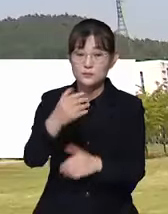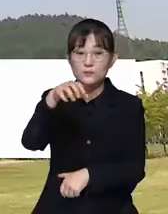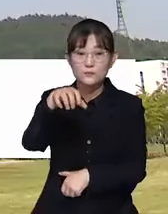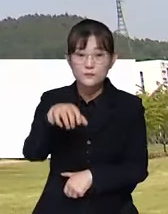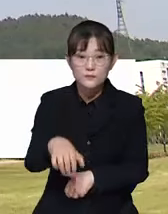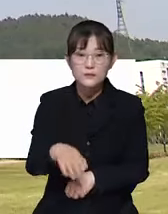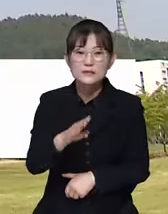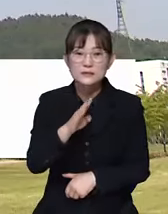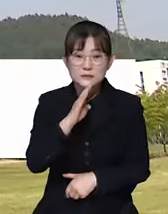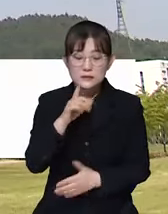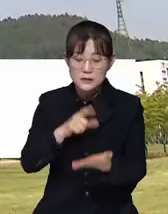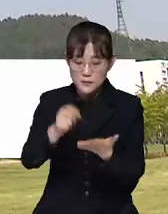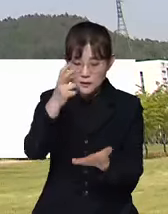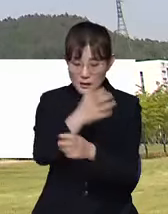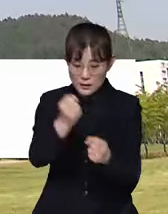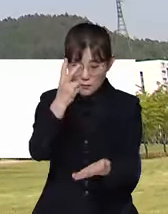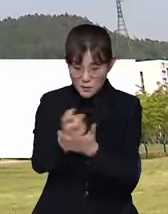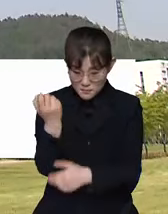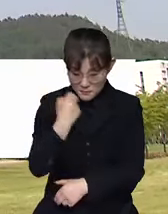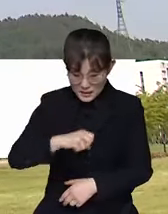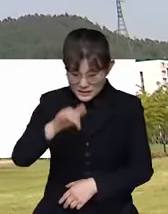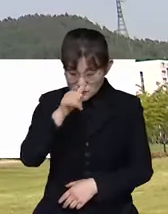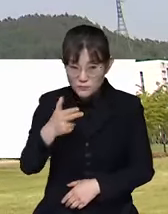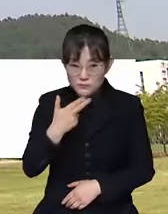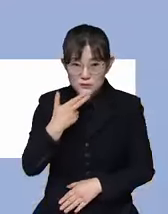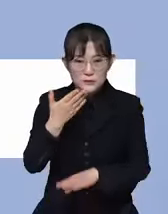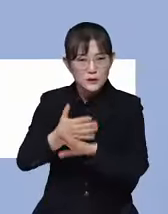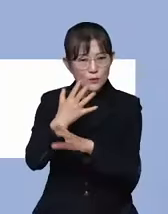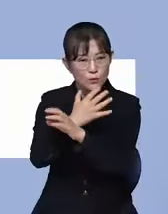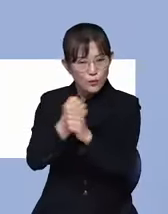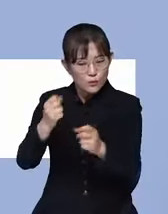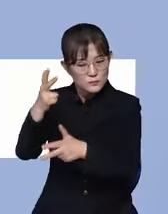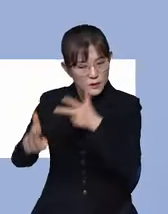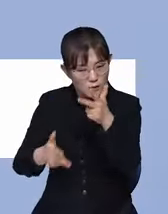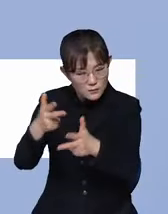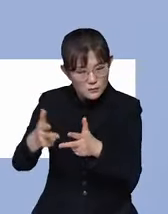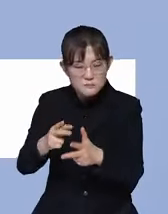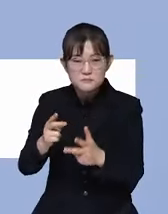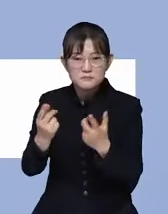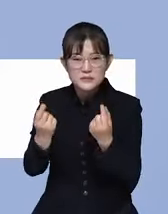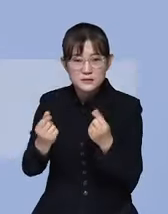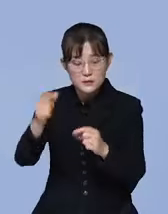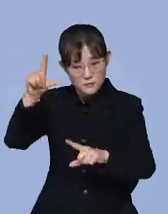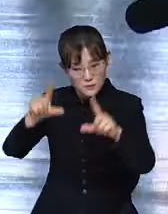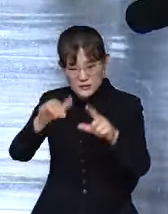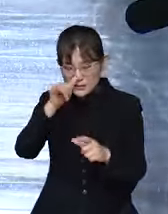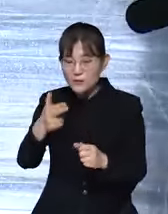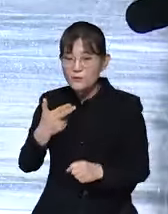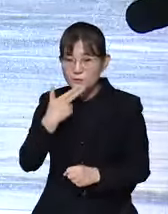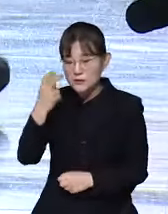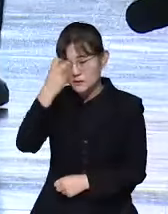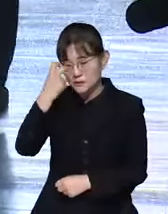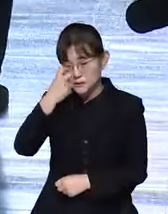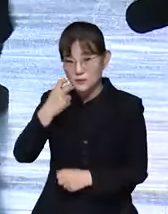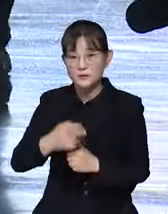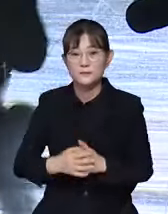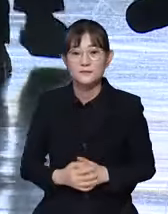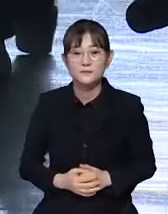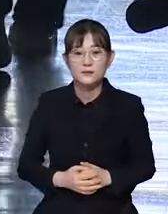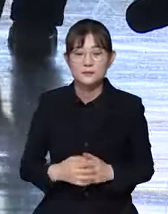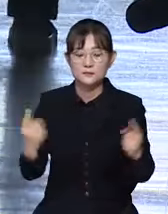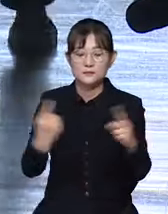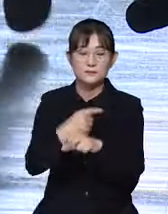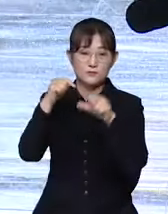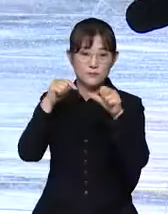실제 지방계약법을 위반했는지 다른 용역 사업에도 비슷한 사례가 있는지 조사해 감사를 실시하는 등 시정